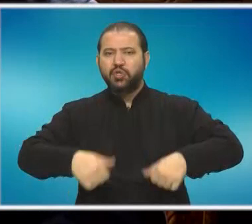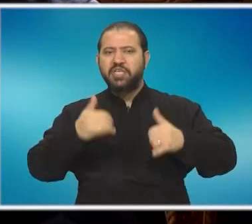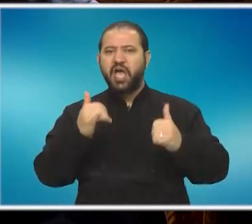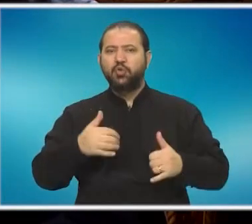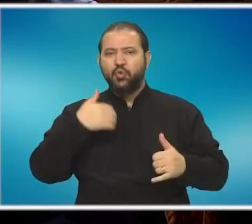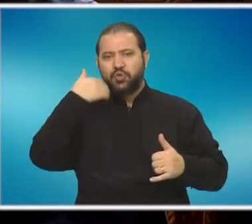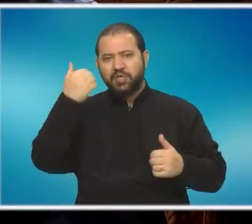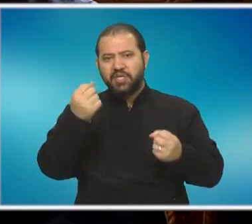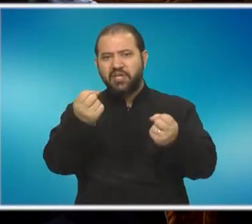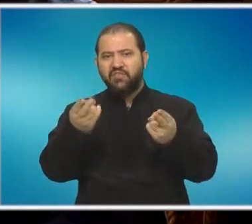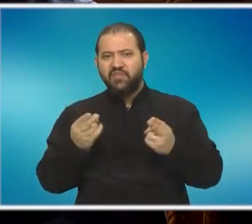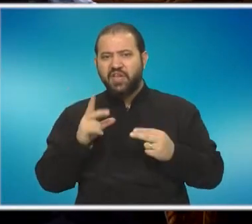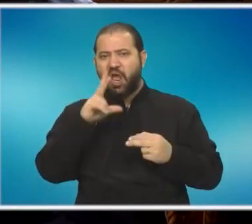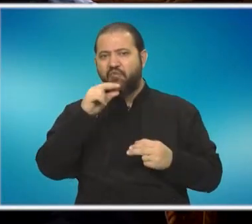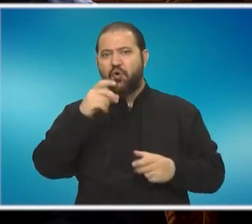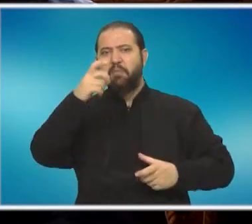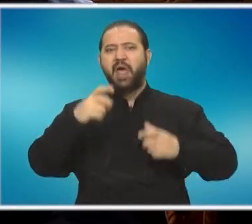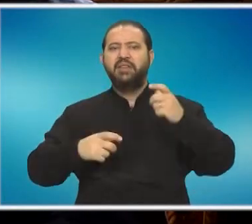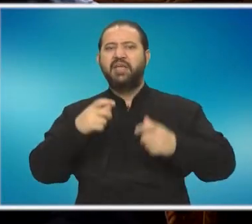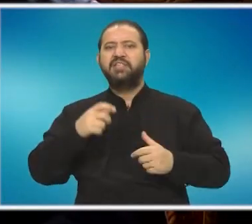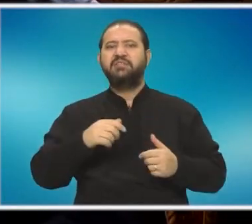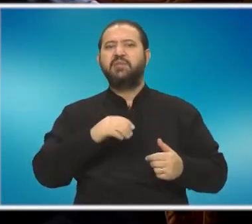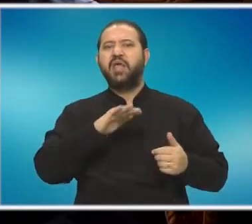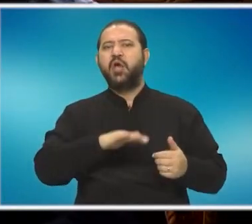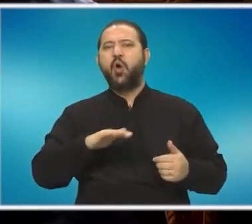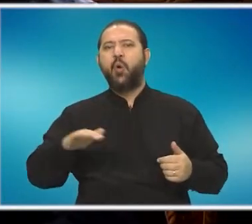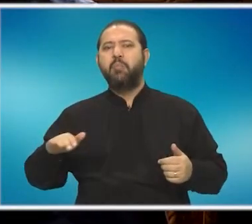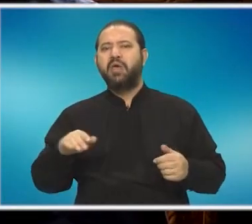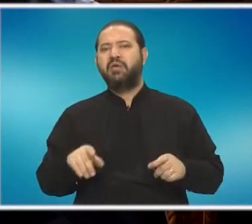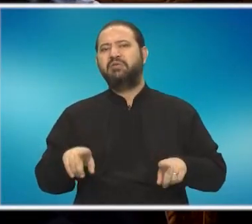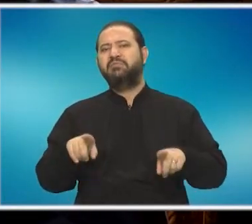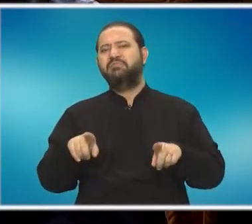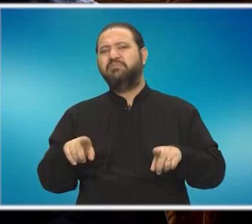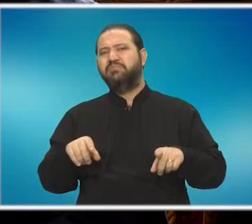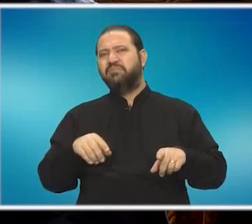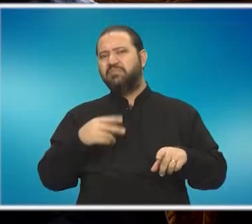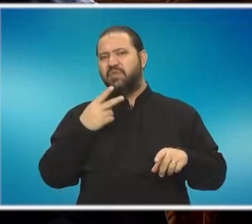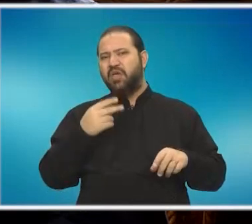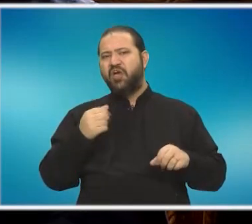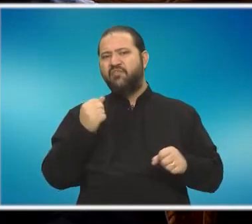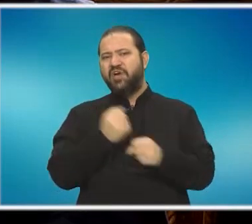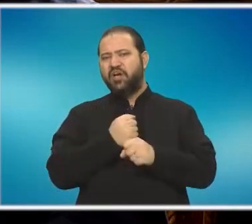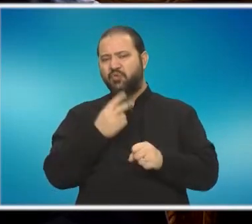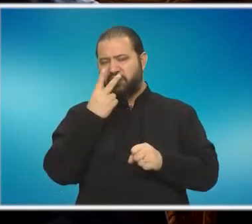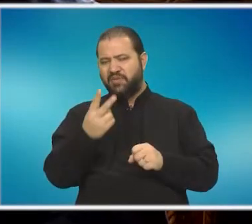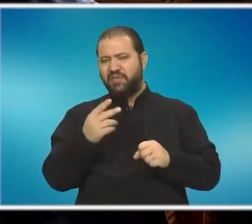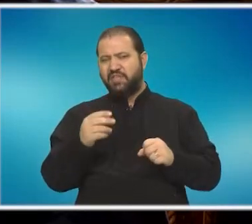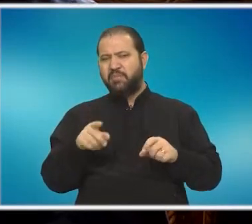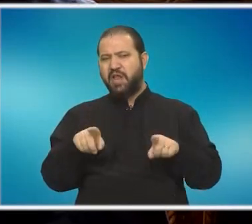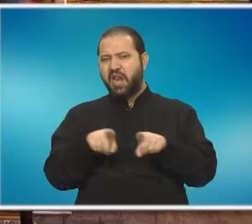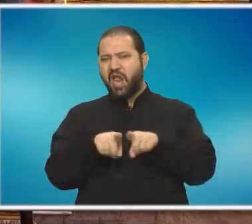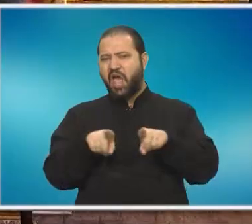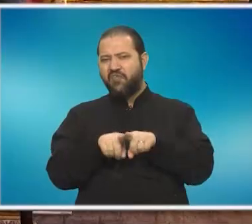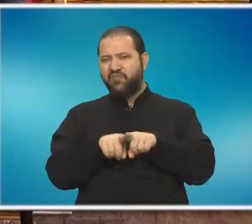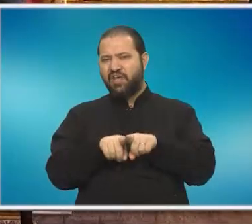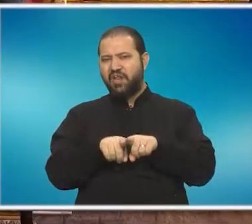care vine vorba despre copii, asemănându-i cu cei care au această